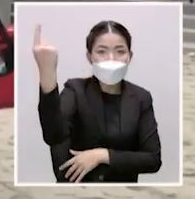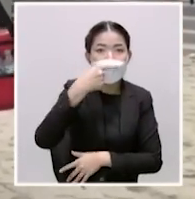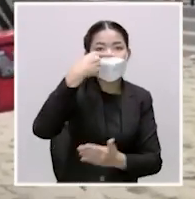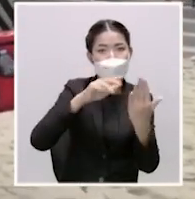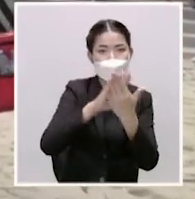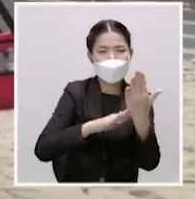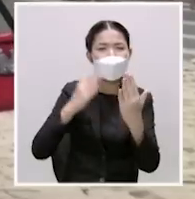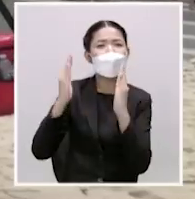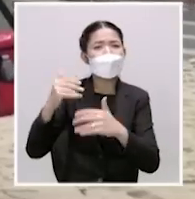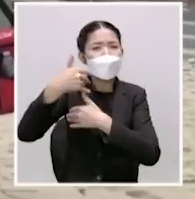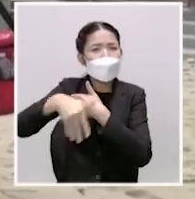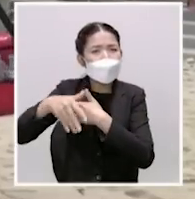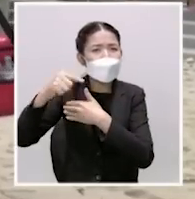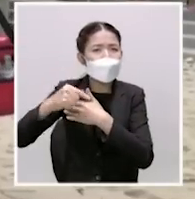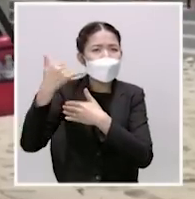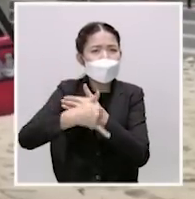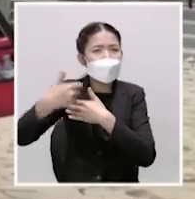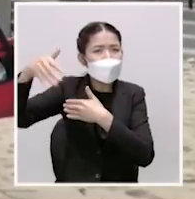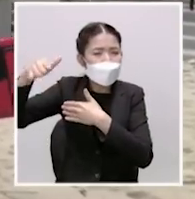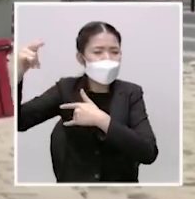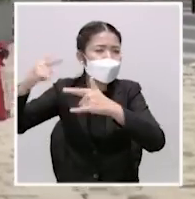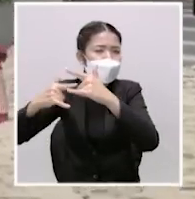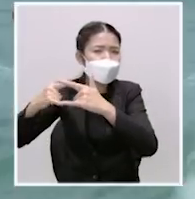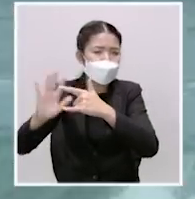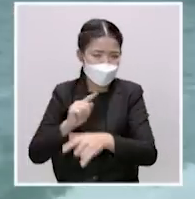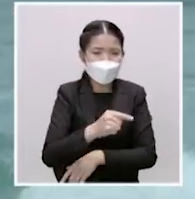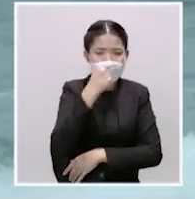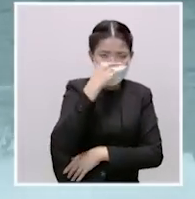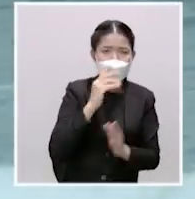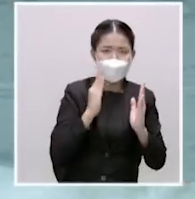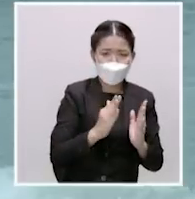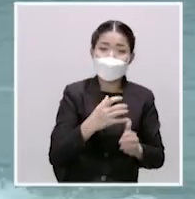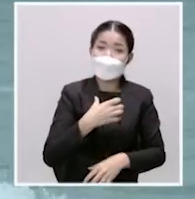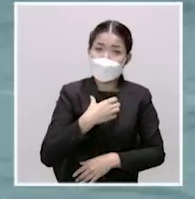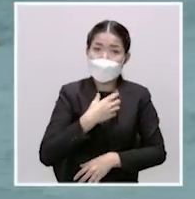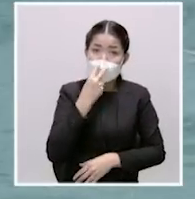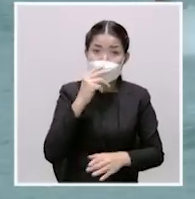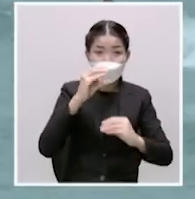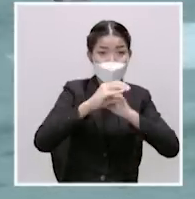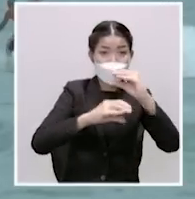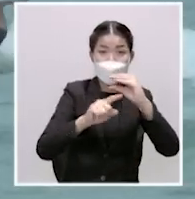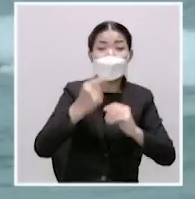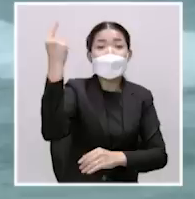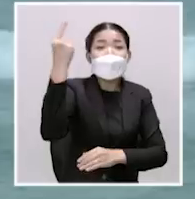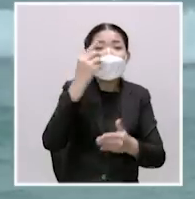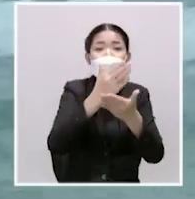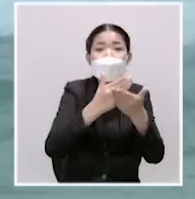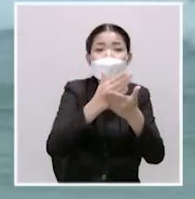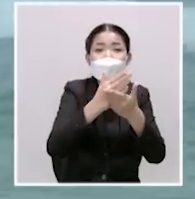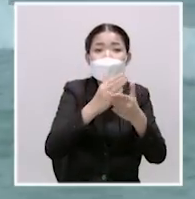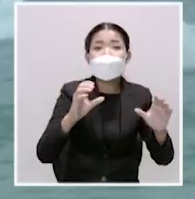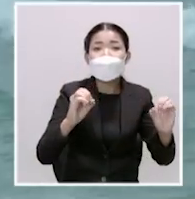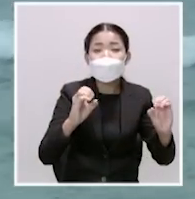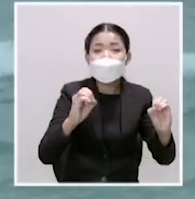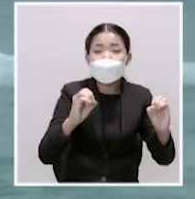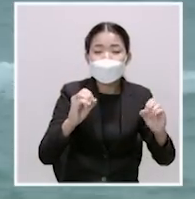ติจะมานะครับประเด็นอย่างเช่นนะครับอยากเห็นแคมเปญใหม่แหล่งเที่ยวคนละครึ่งอย่างเงี้ยนะครับที่สำเร็จด้วยดีนะครับเป็นโครงการที่ส